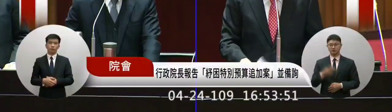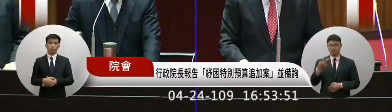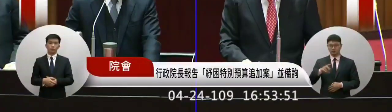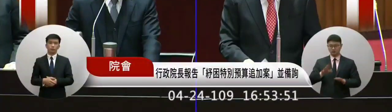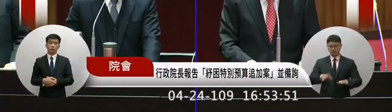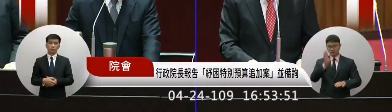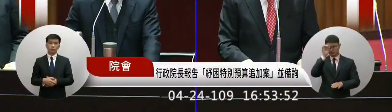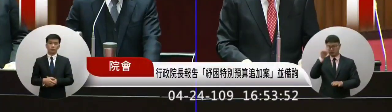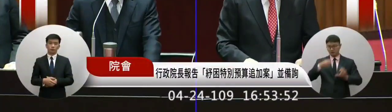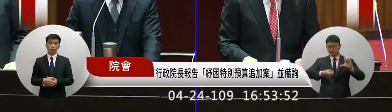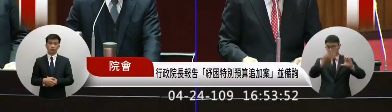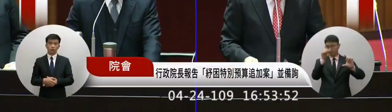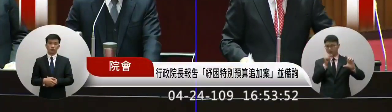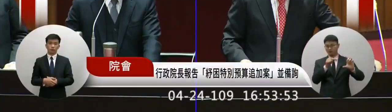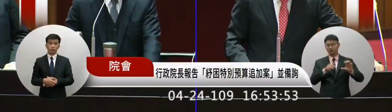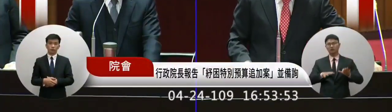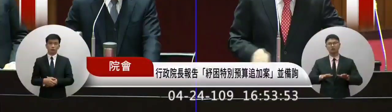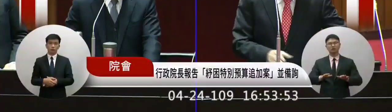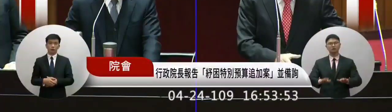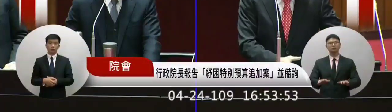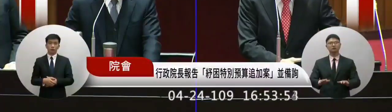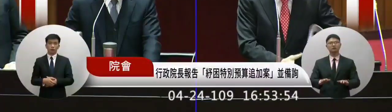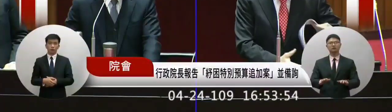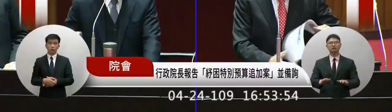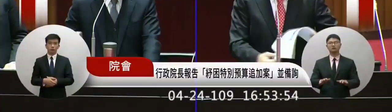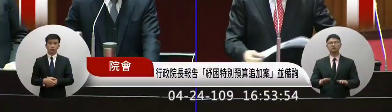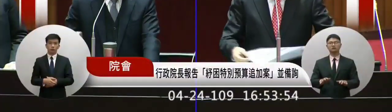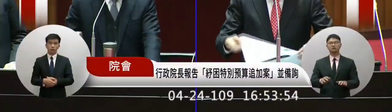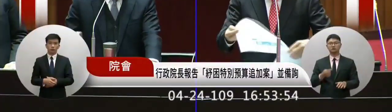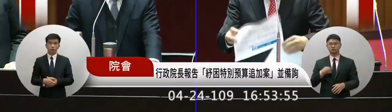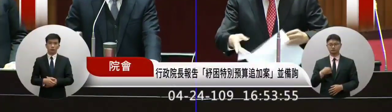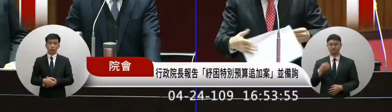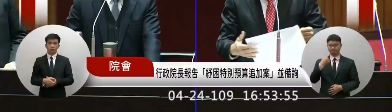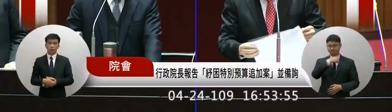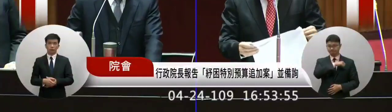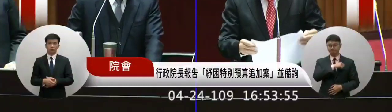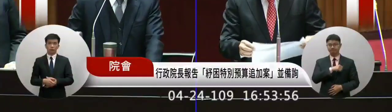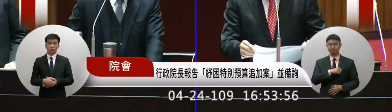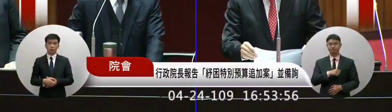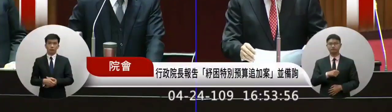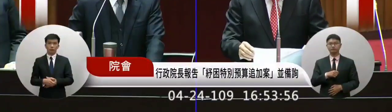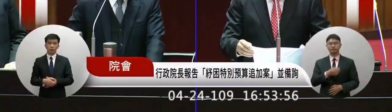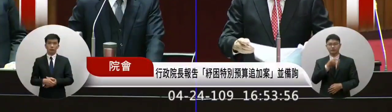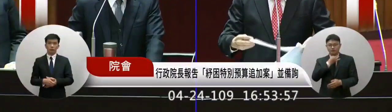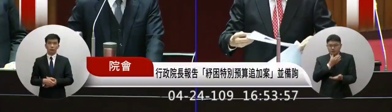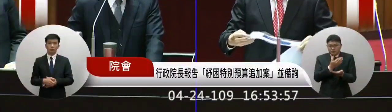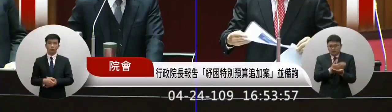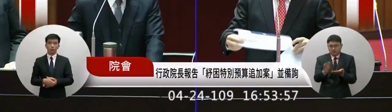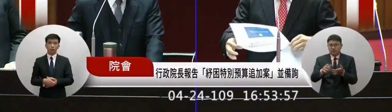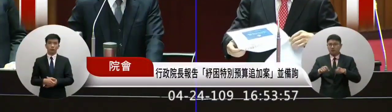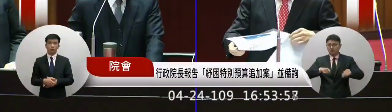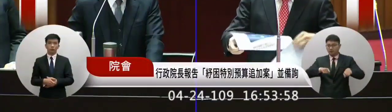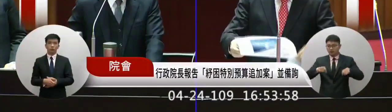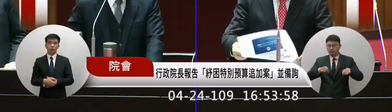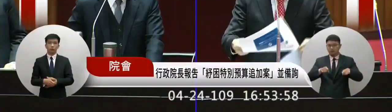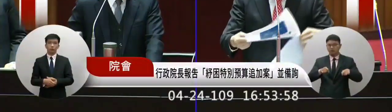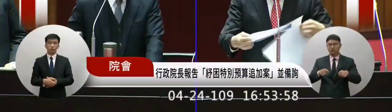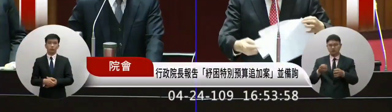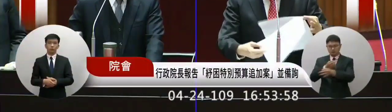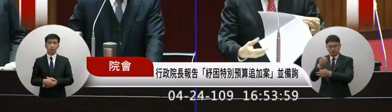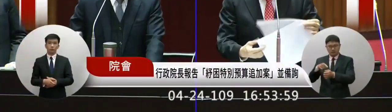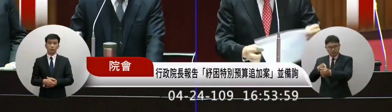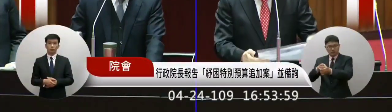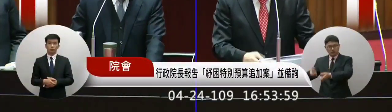哈。目前我们所做的纾困的部分，纾困远远比振兴要重